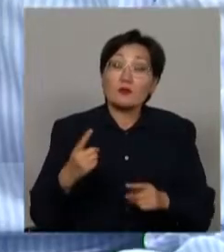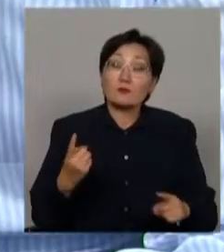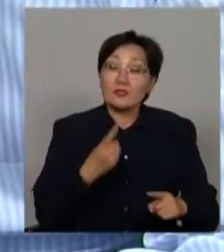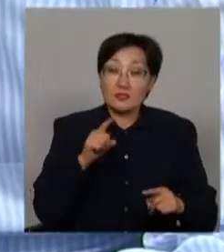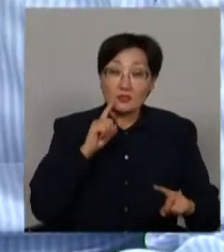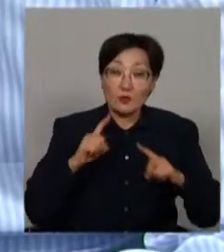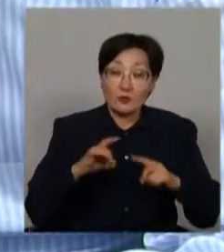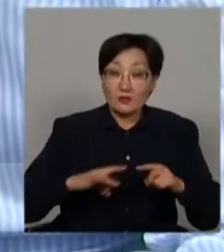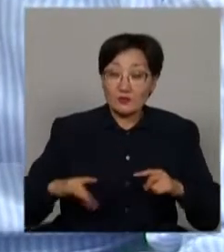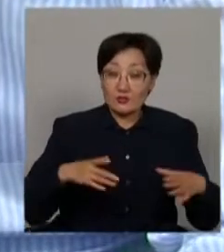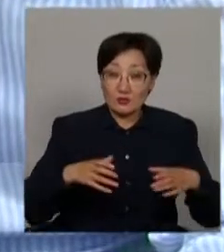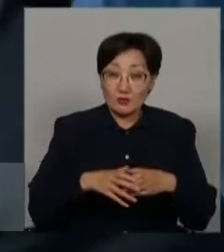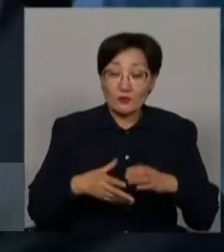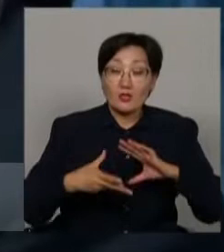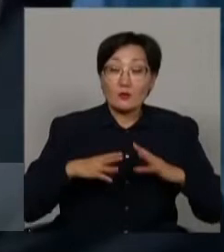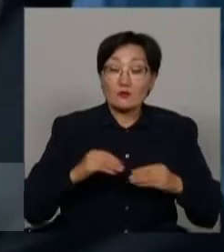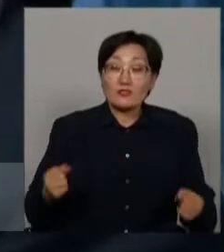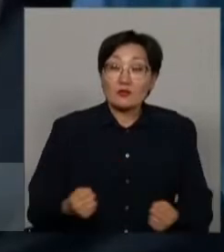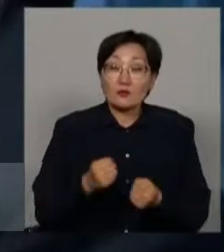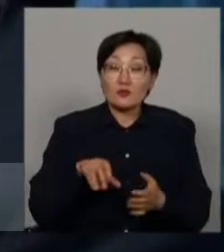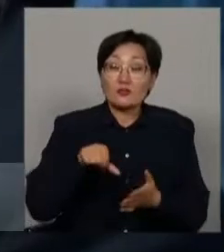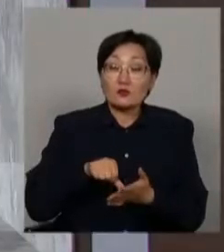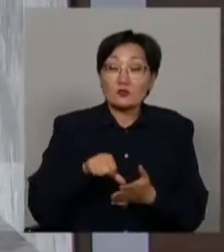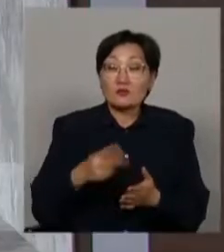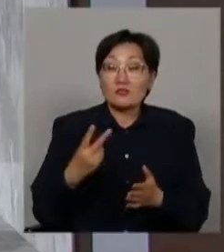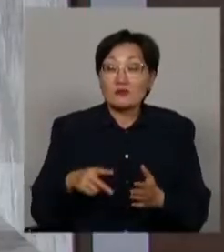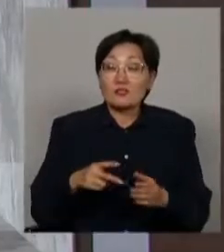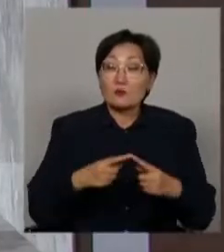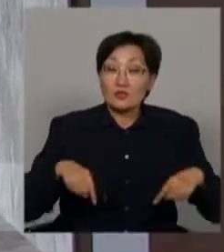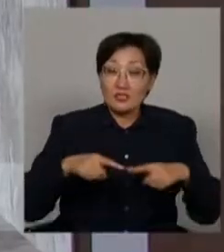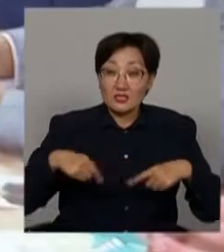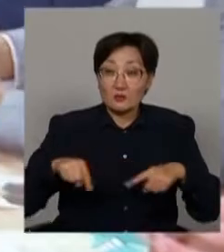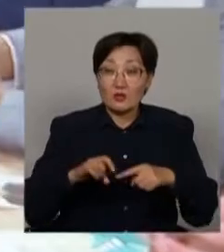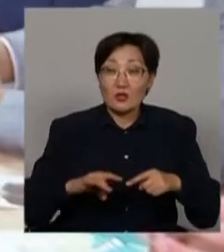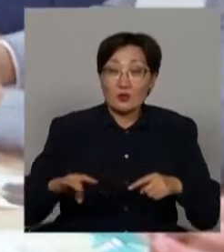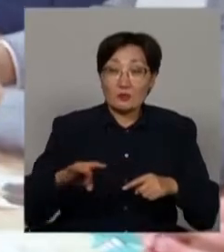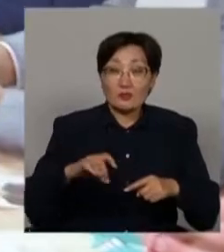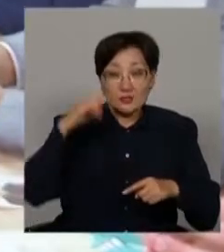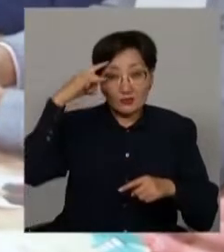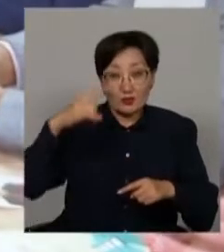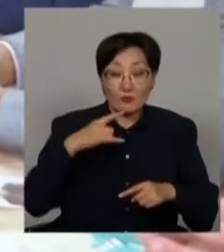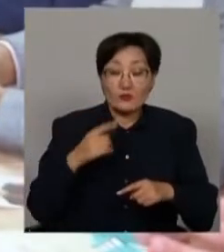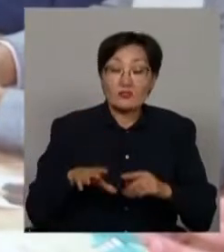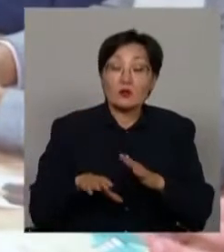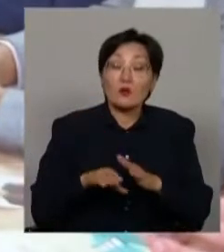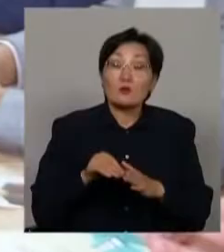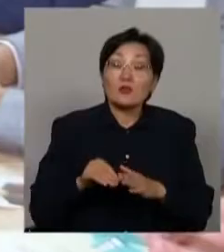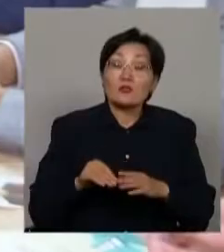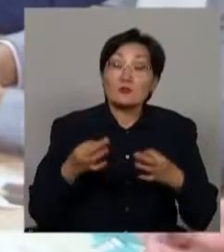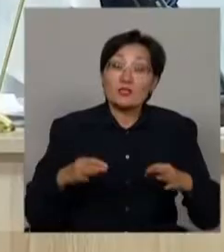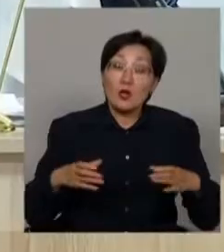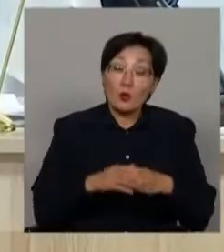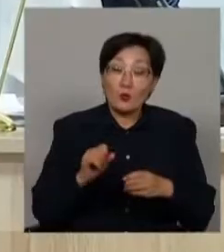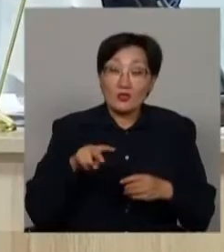заседании республиканского штаба. Всего в поддержку кандидата работает 20 филиалов по республике. Выдвиженец от Народной демократической партии